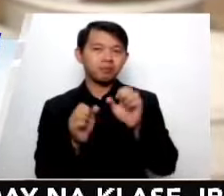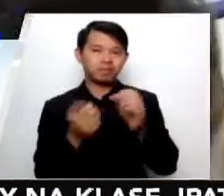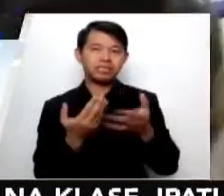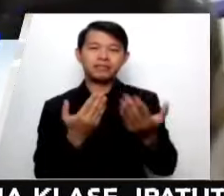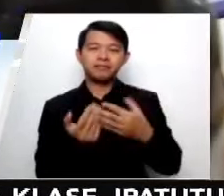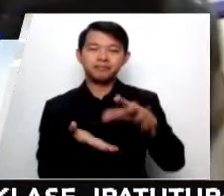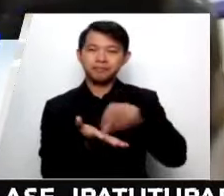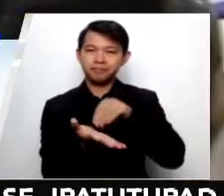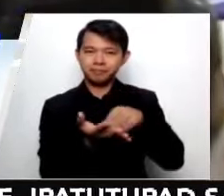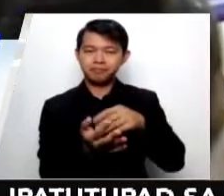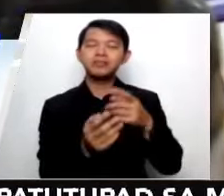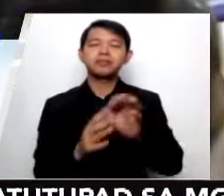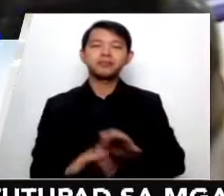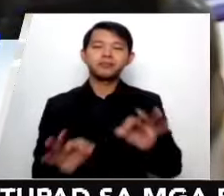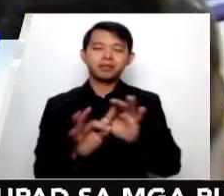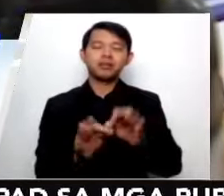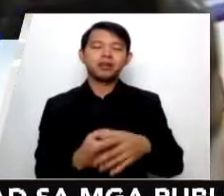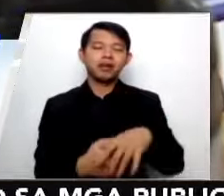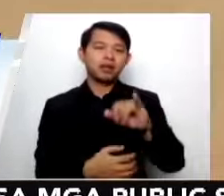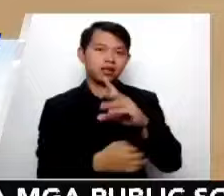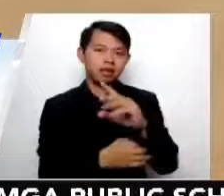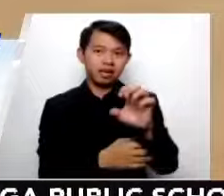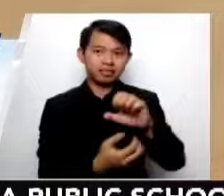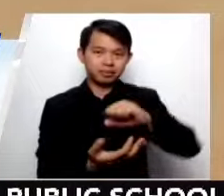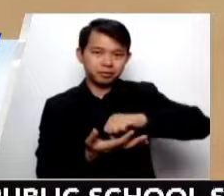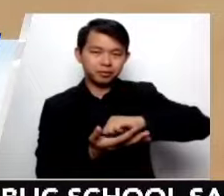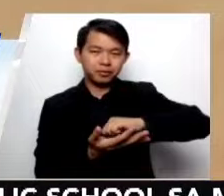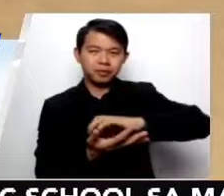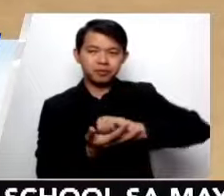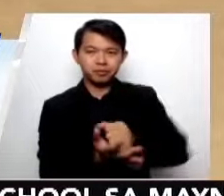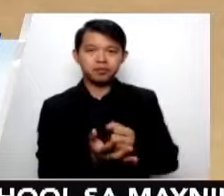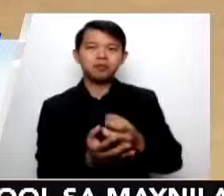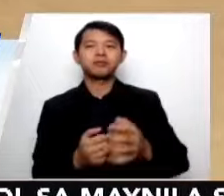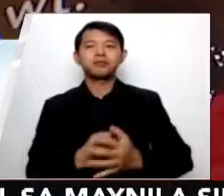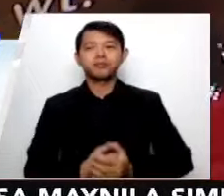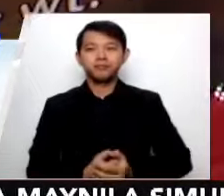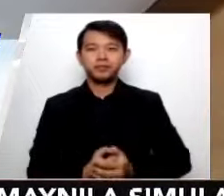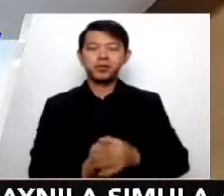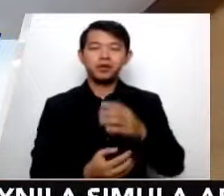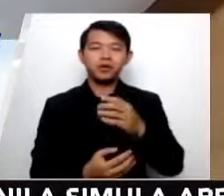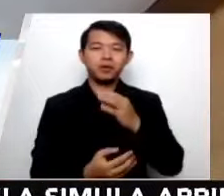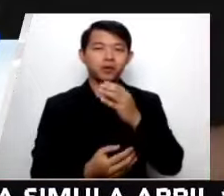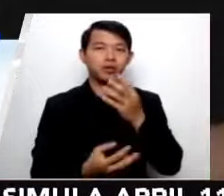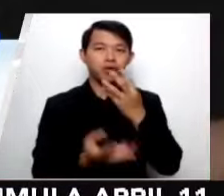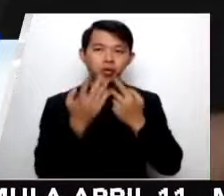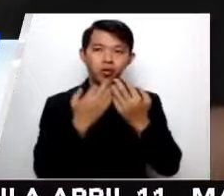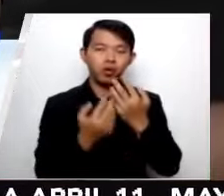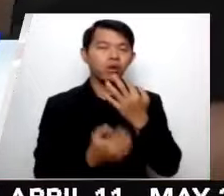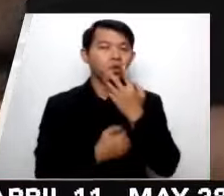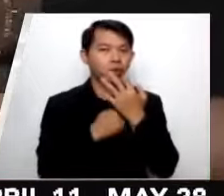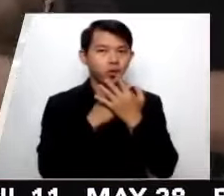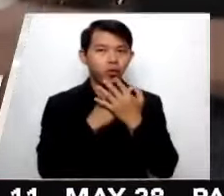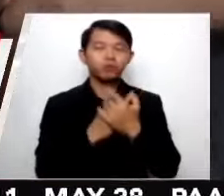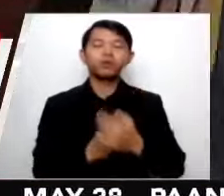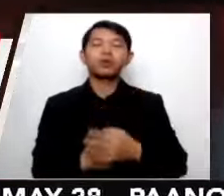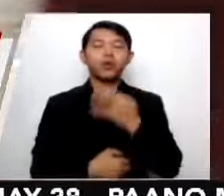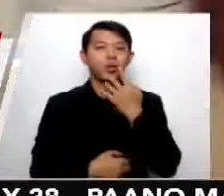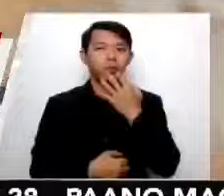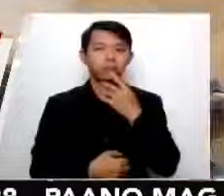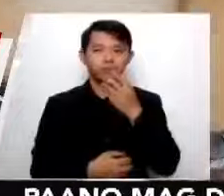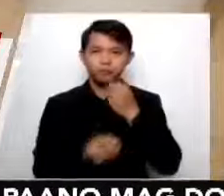ice, food coloring, vanilla, chocolate syrup at toppings of your choice. Lagay muna tayo